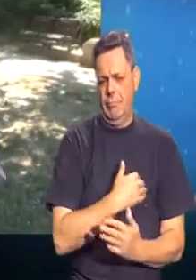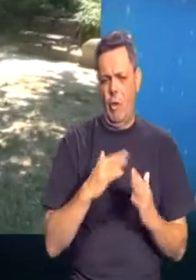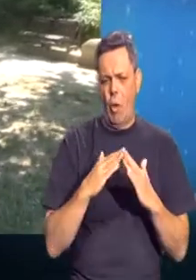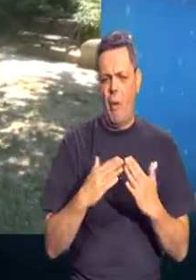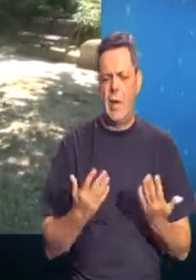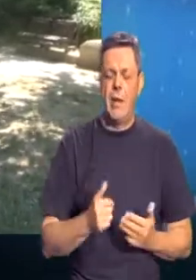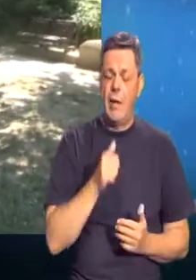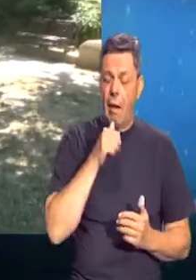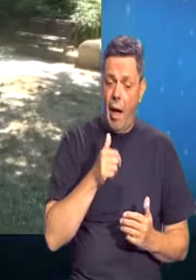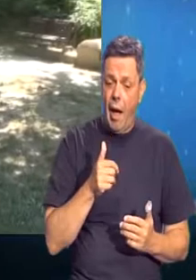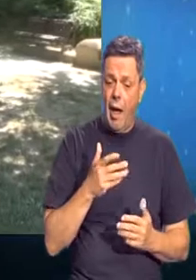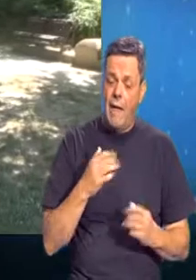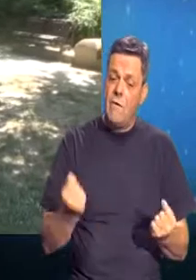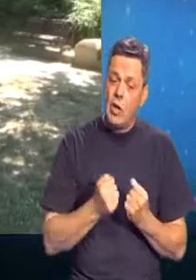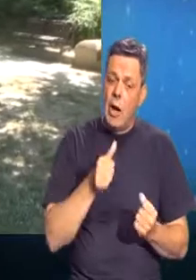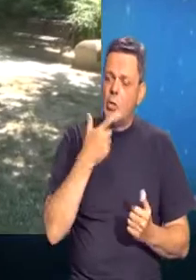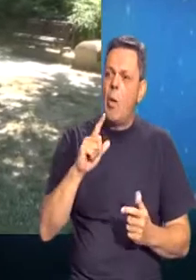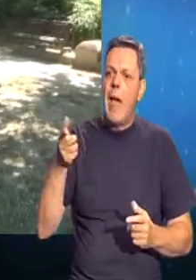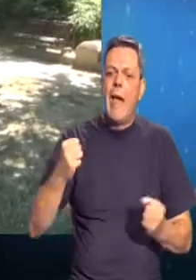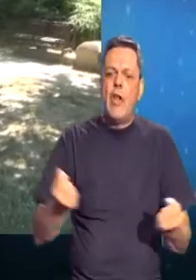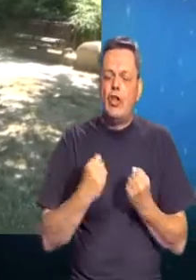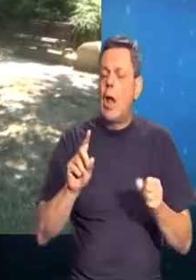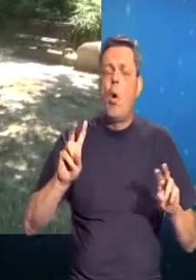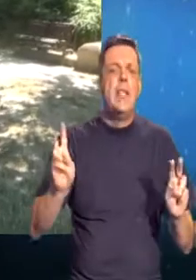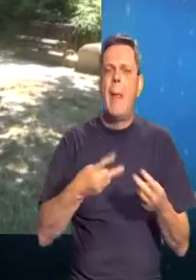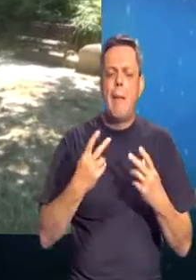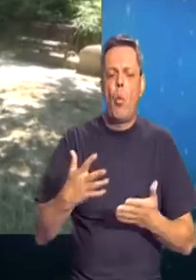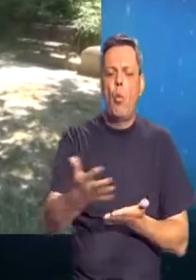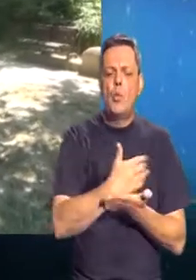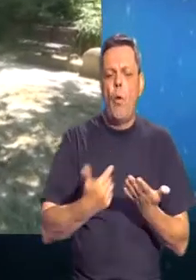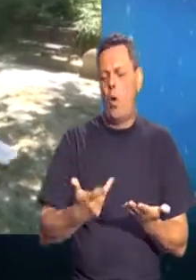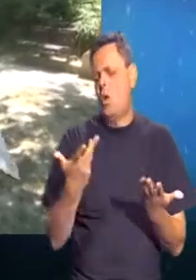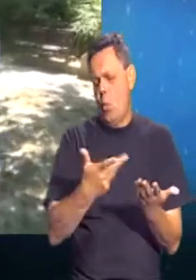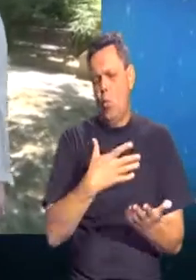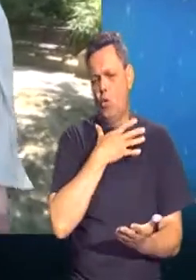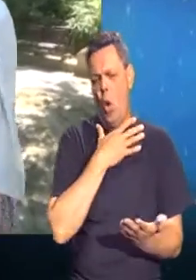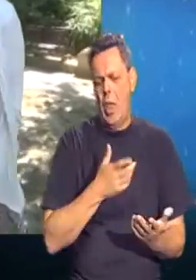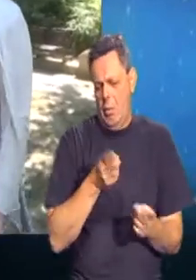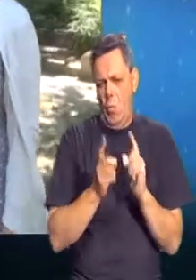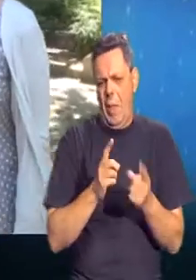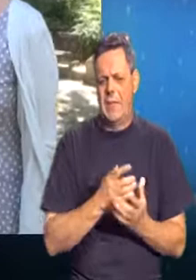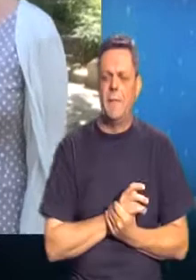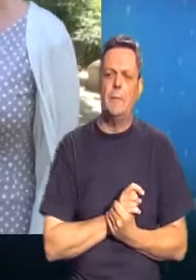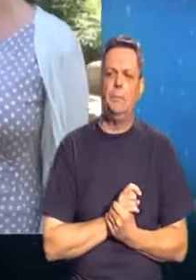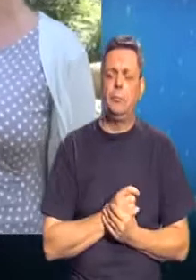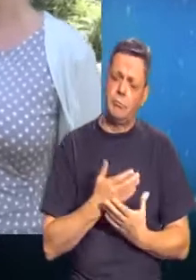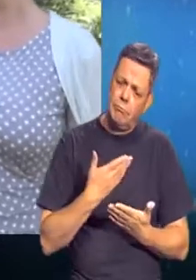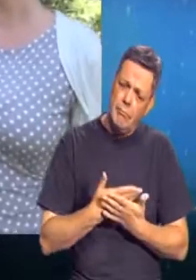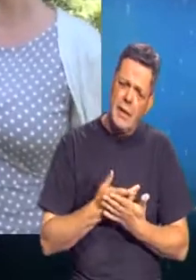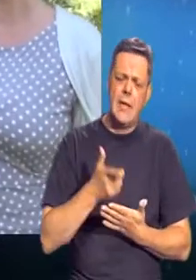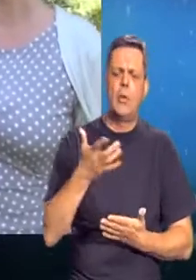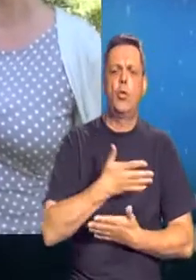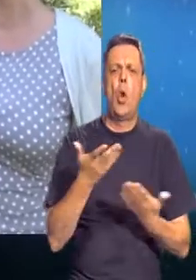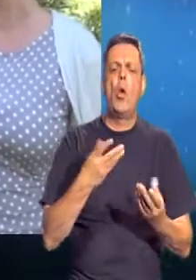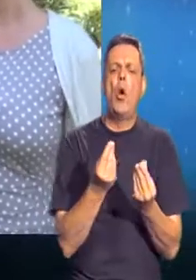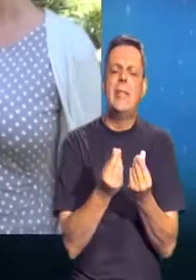i polaznici su vježbali neke vještine koje se ne mogu usvojiti na klasičnoj nastavi u učionici. Zbog toga